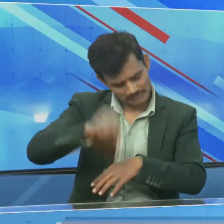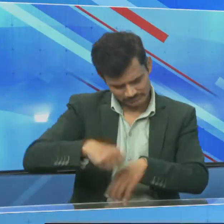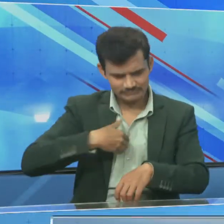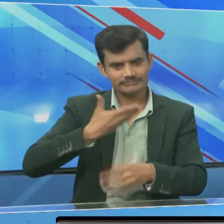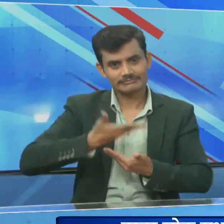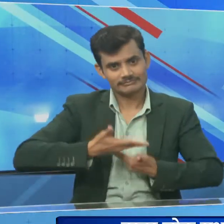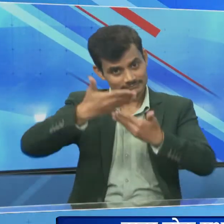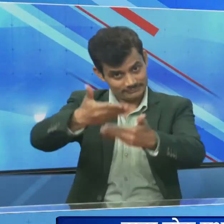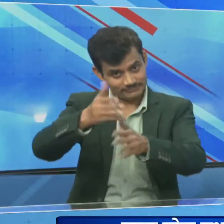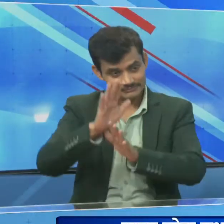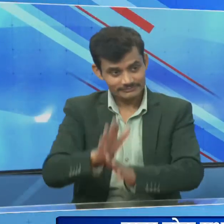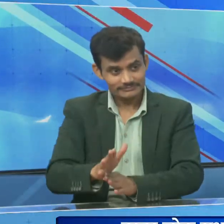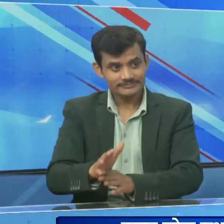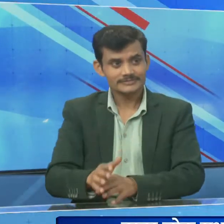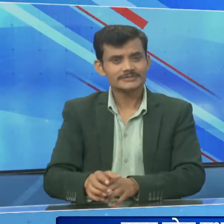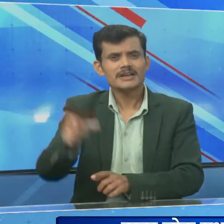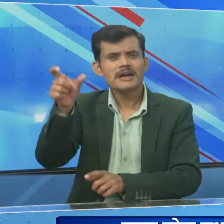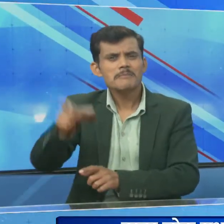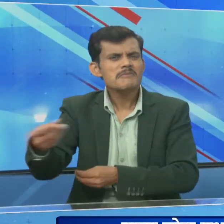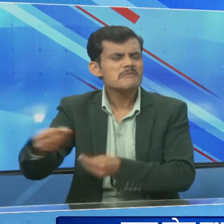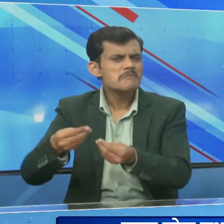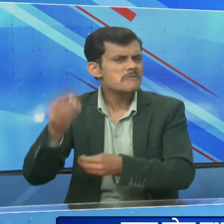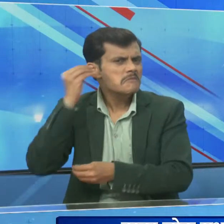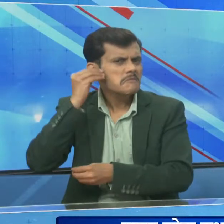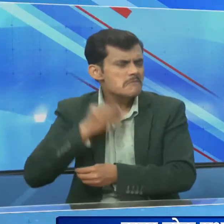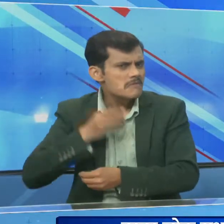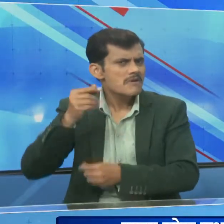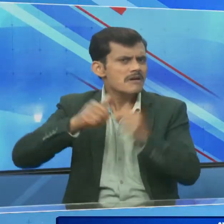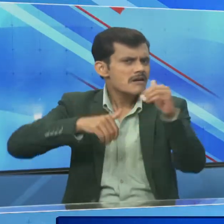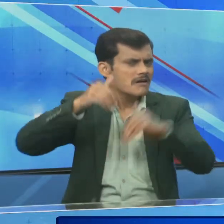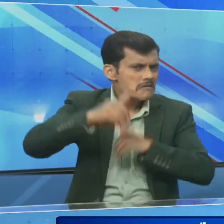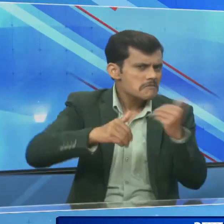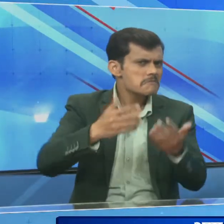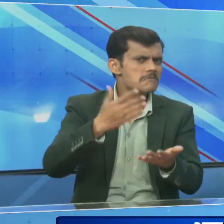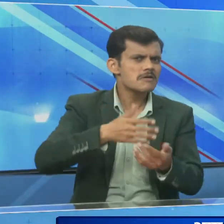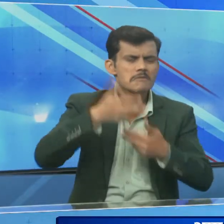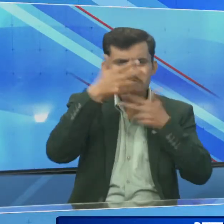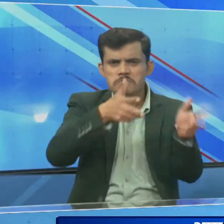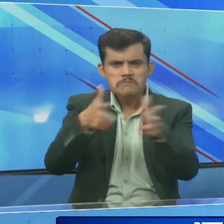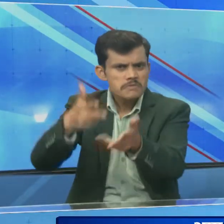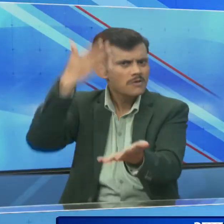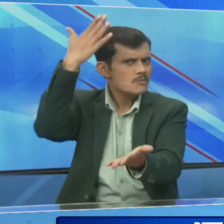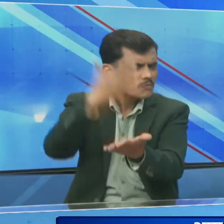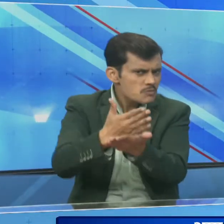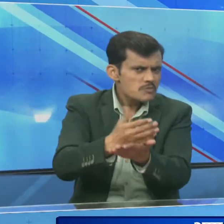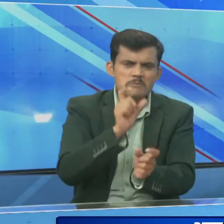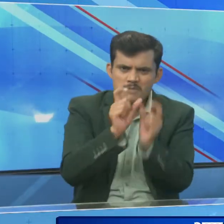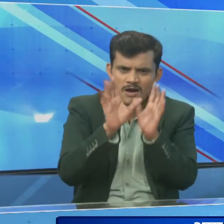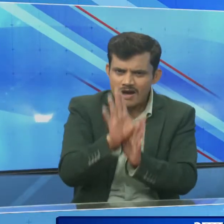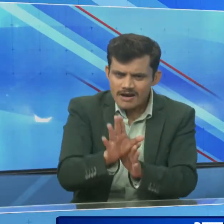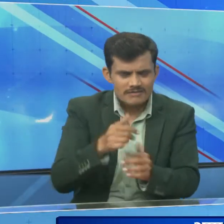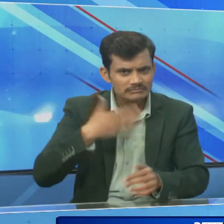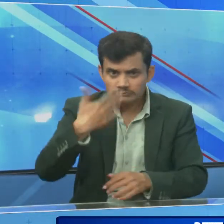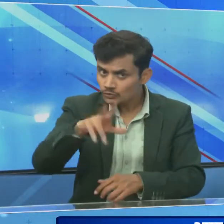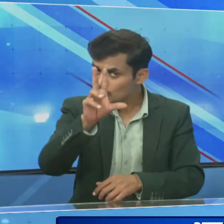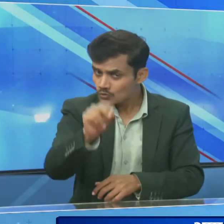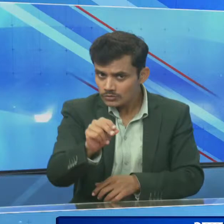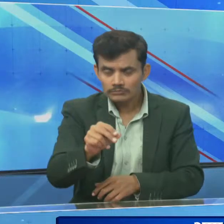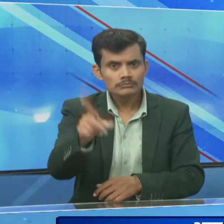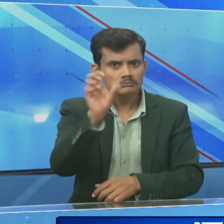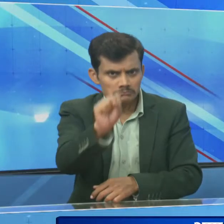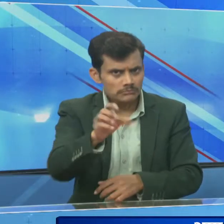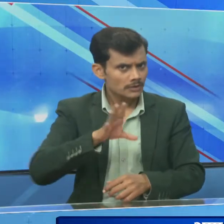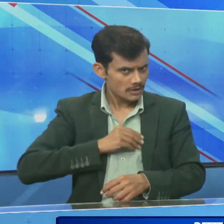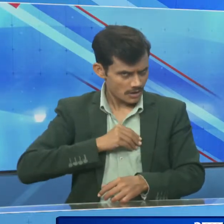हाँ। नहीं, यहाँ कई लोग कह रहे थे कि वोट के इलेक्शन के बहिष्कार के लिए सब कह रहे हैं ना, मत जाओ, वोट मत डालो। तो कोई डर तो नहीं